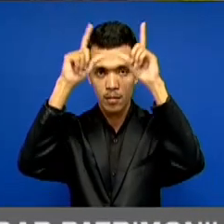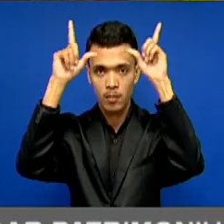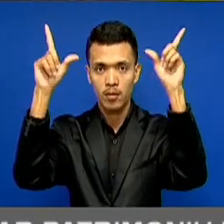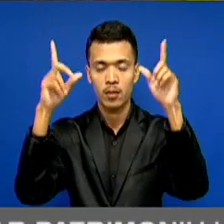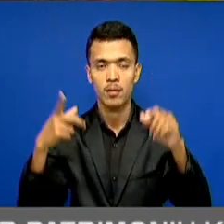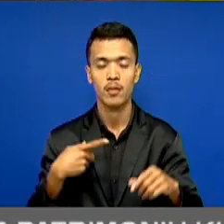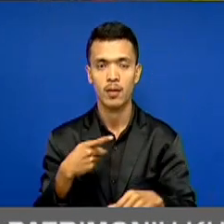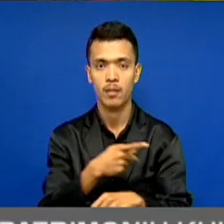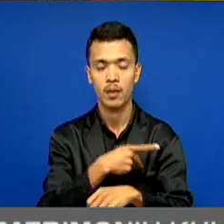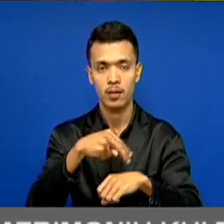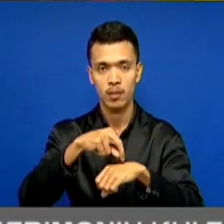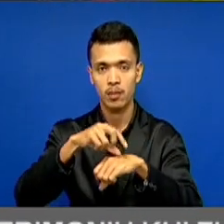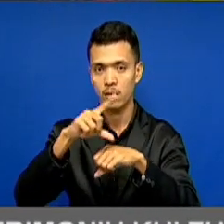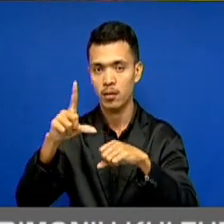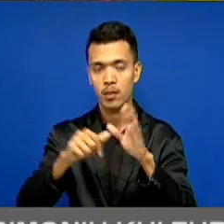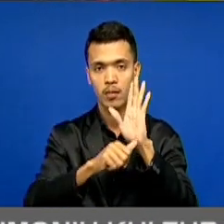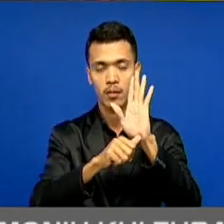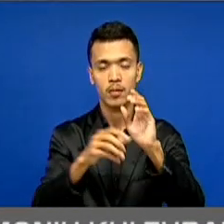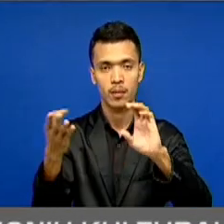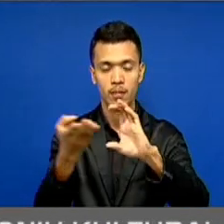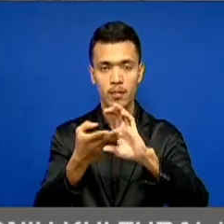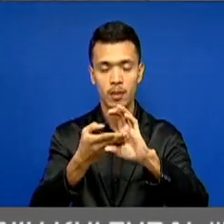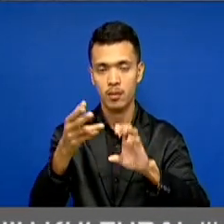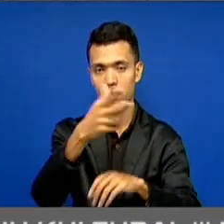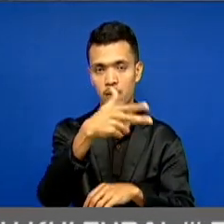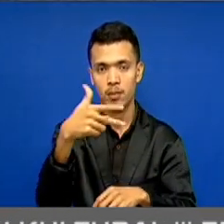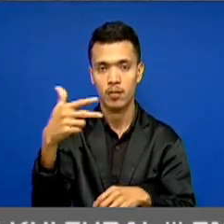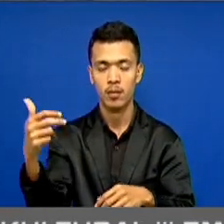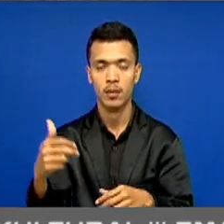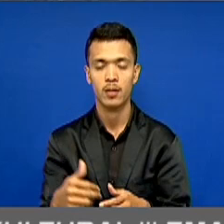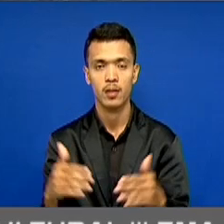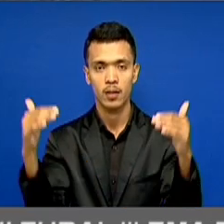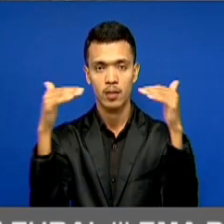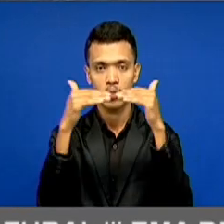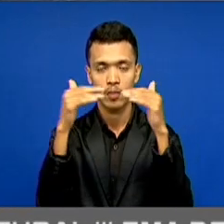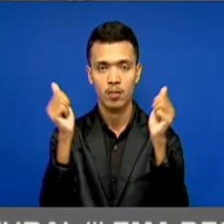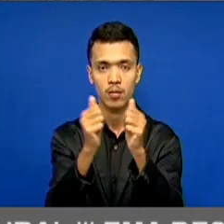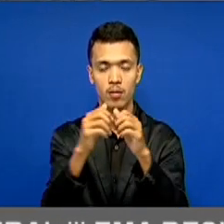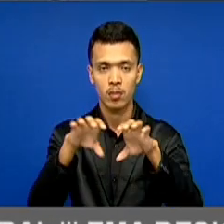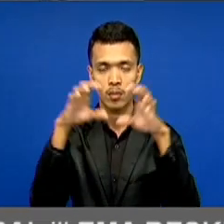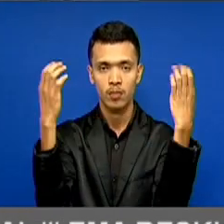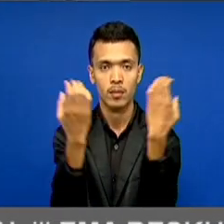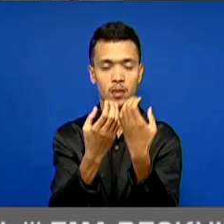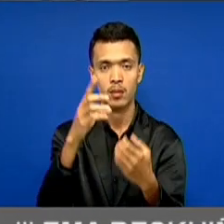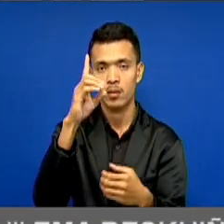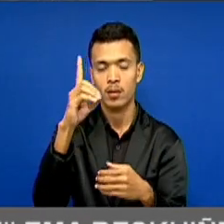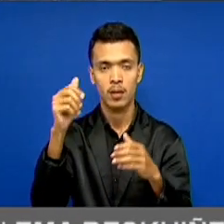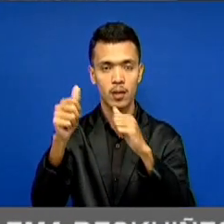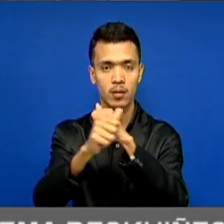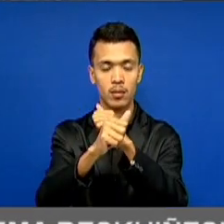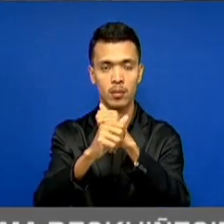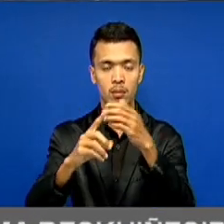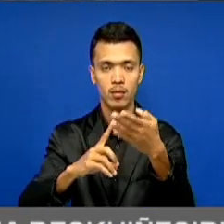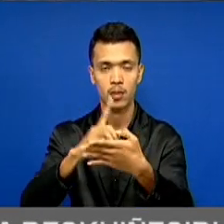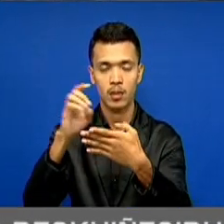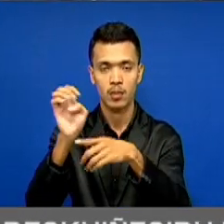Parlamento Nacional, representante Bank Tabungan Negara Indonesia, la audiência ho Comissão D trata assunto desenvolvimento econômico,